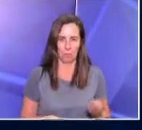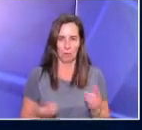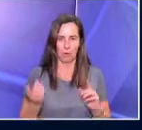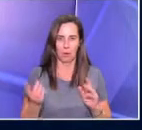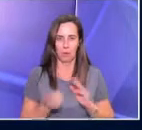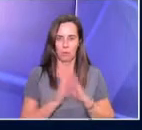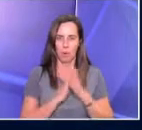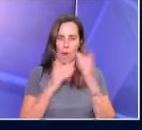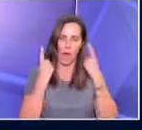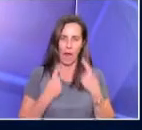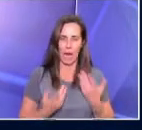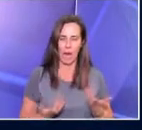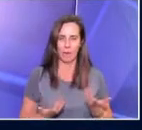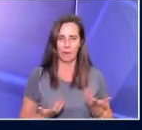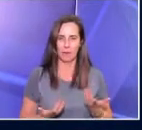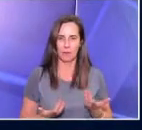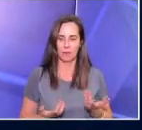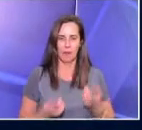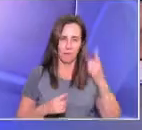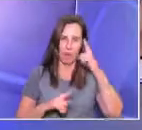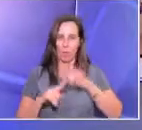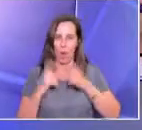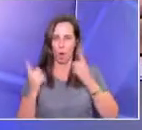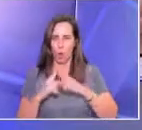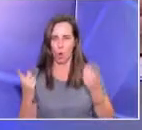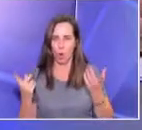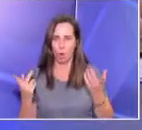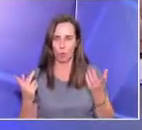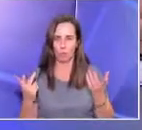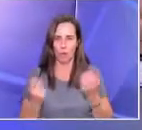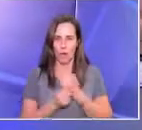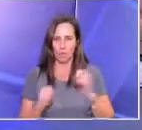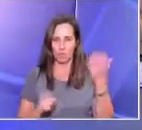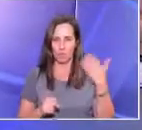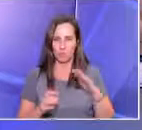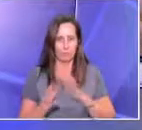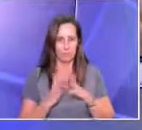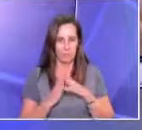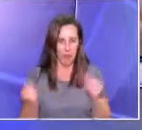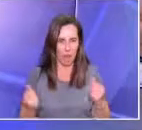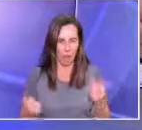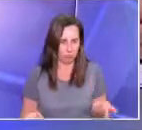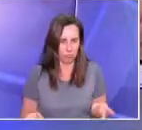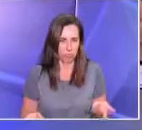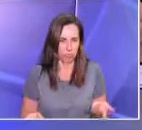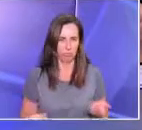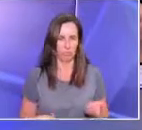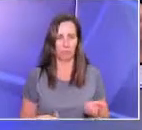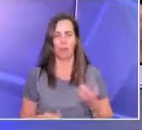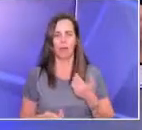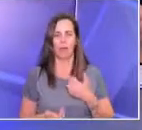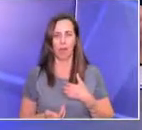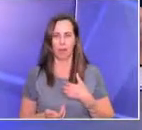הדימוי החרדי וכל המחלוקות החרדיות חילוניות שהיו שם, פתאום ייעלמו מן השטח. בוא,